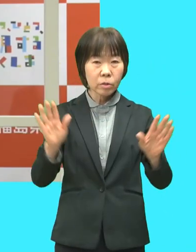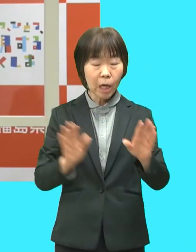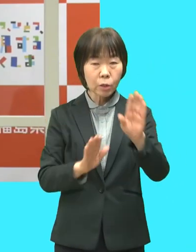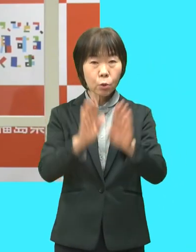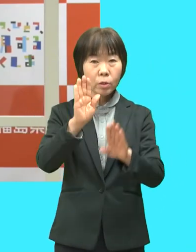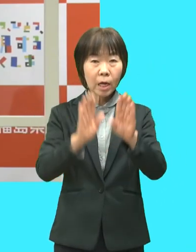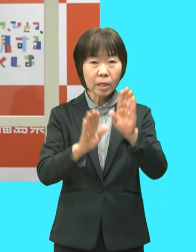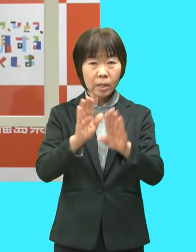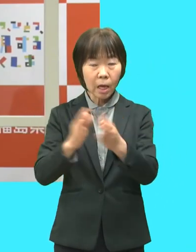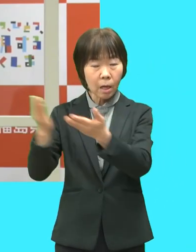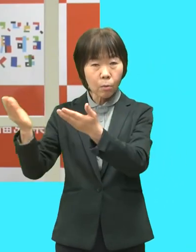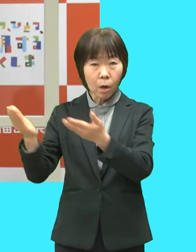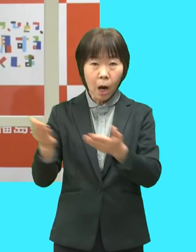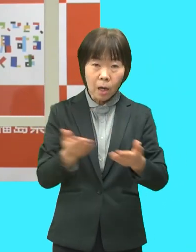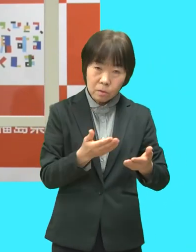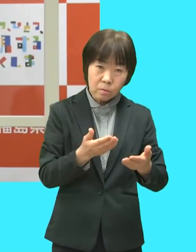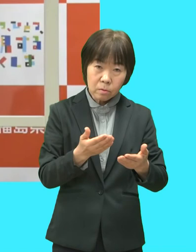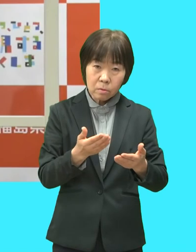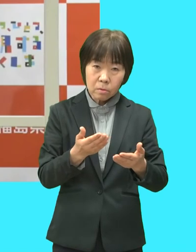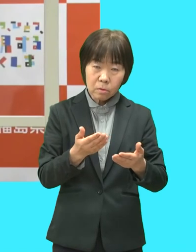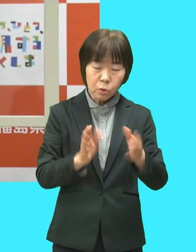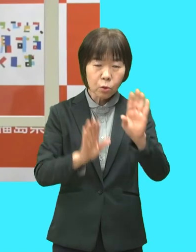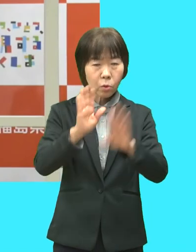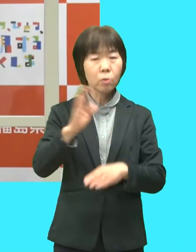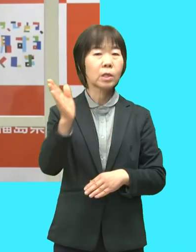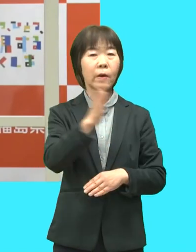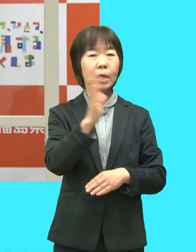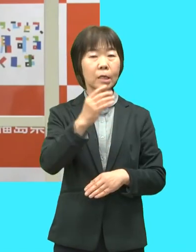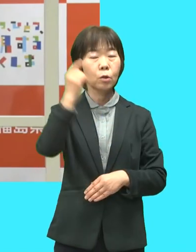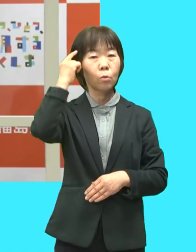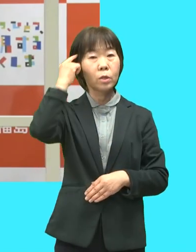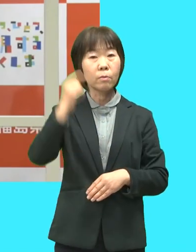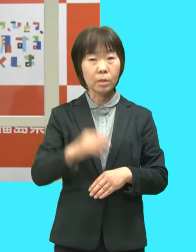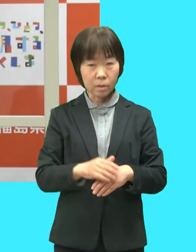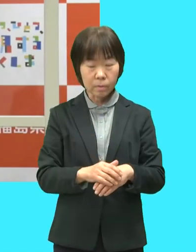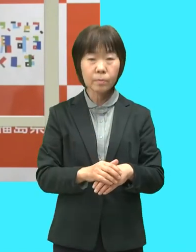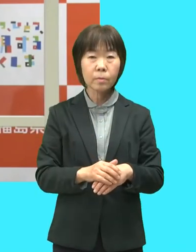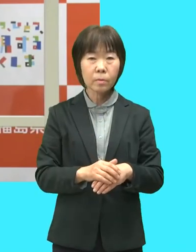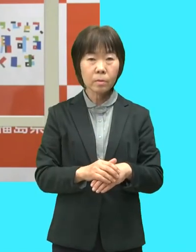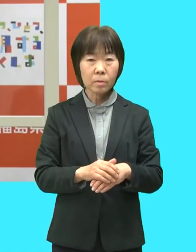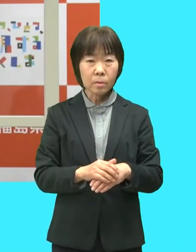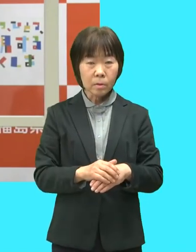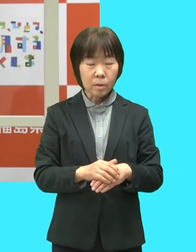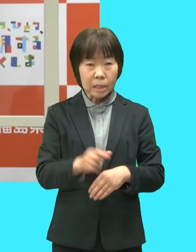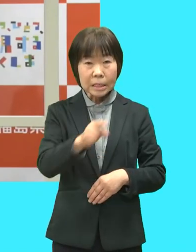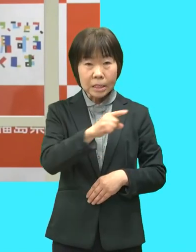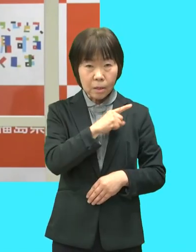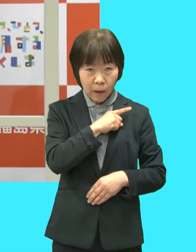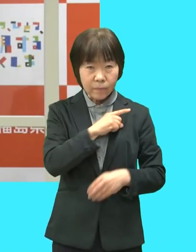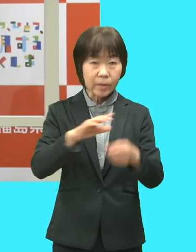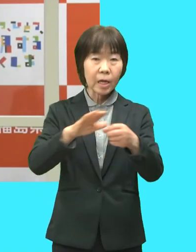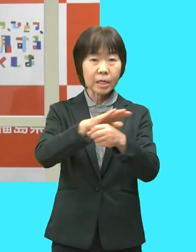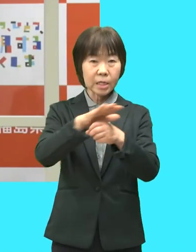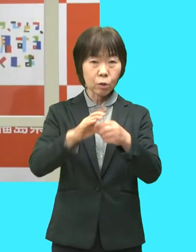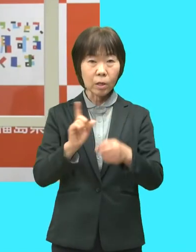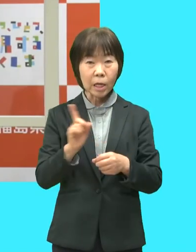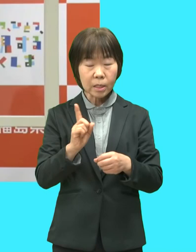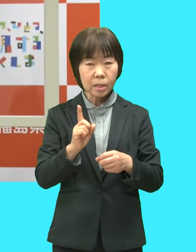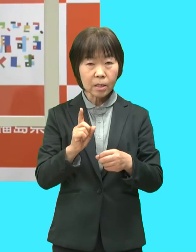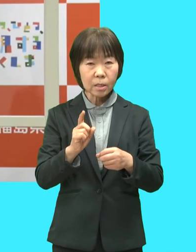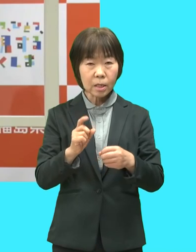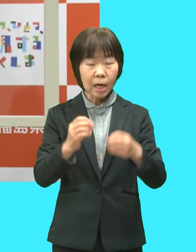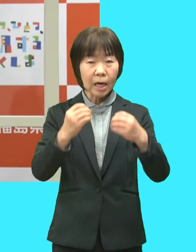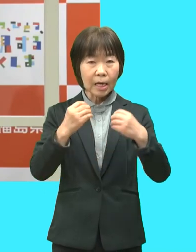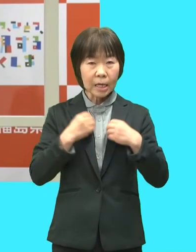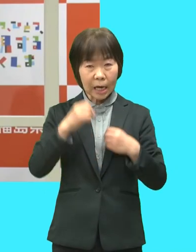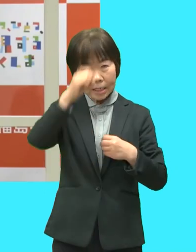ですね、迎えるという状況にはないと思っております。まず第一、一番大事なことは新型感